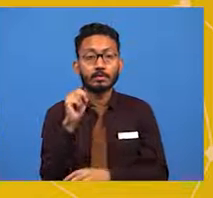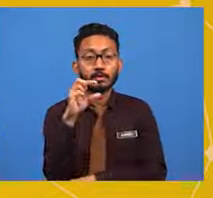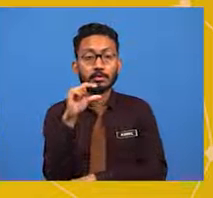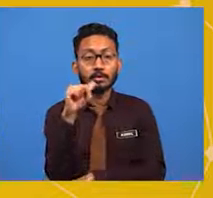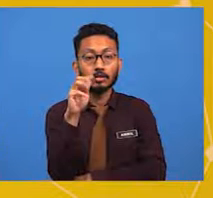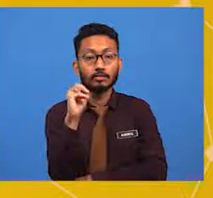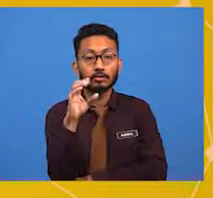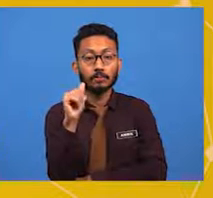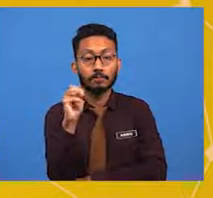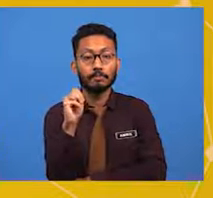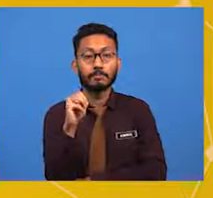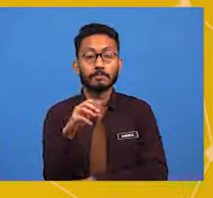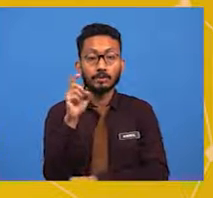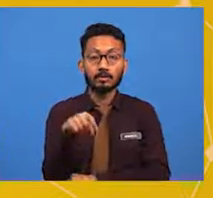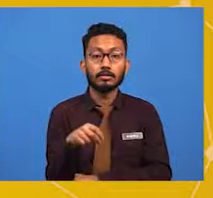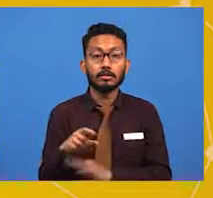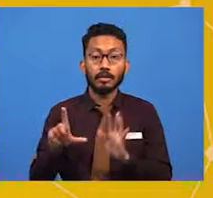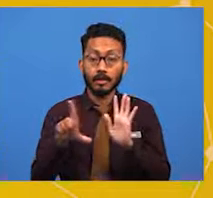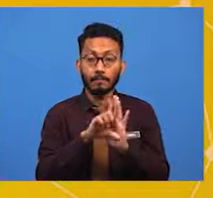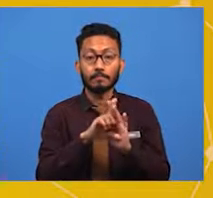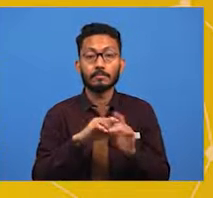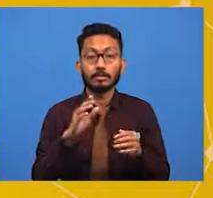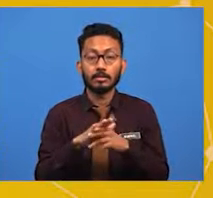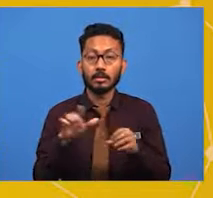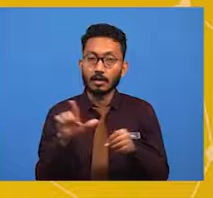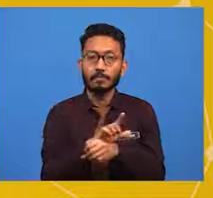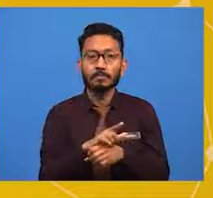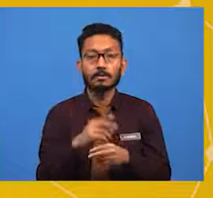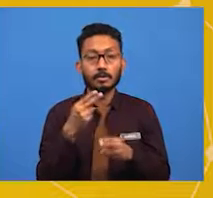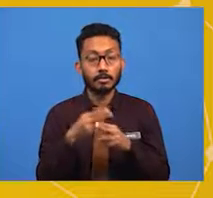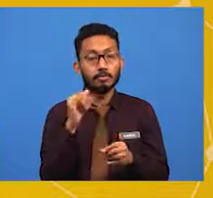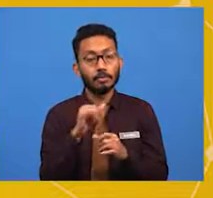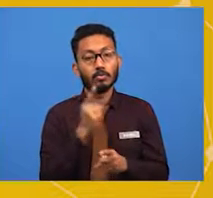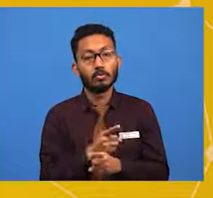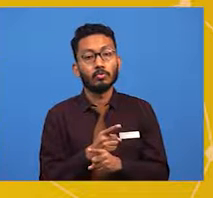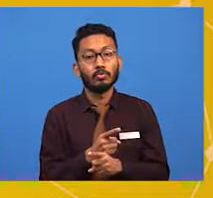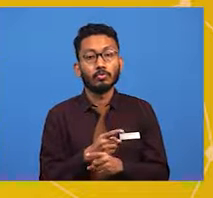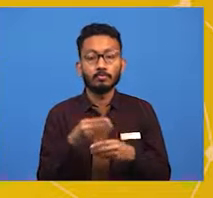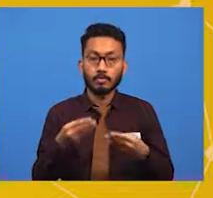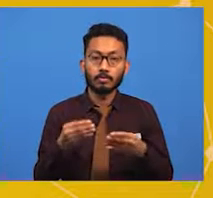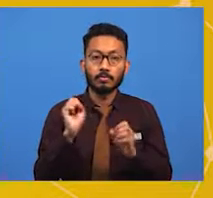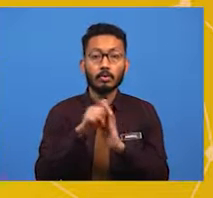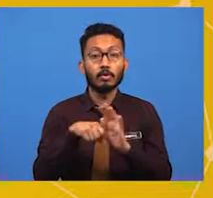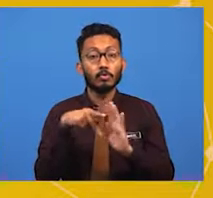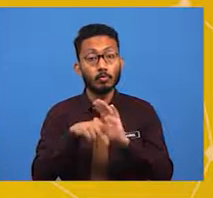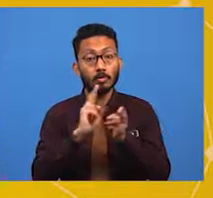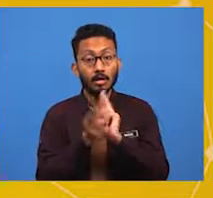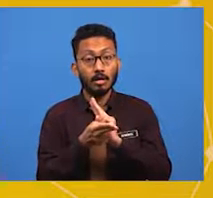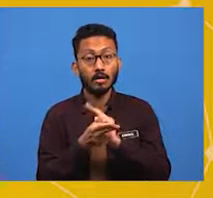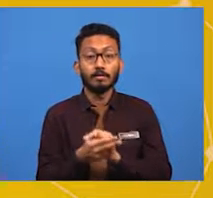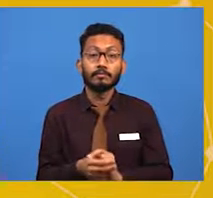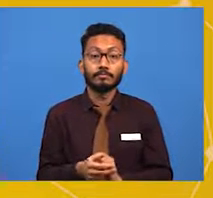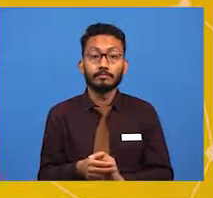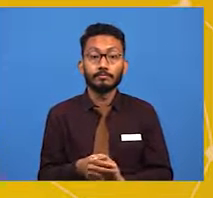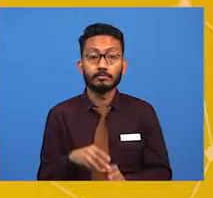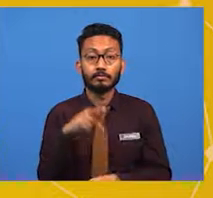perlu dilabelkan dengan nama yang bersesuaian bagi membolehkan pengecam dapat dirujuk semula